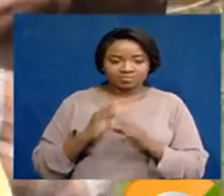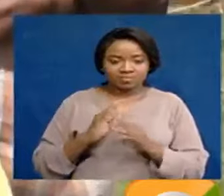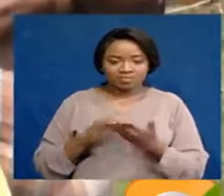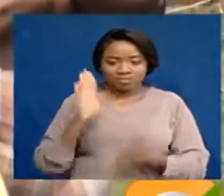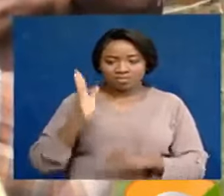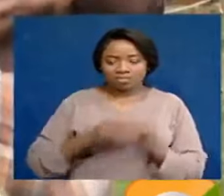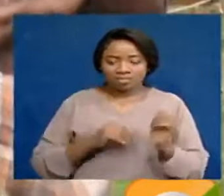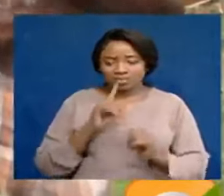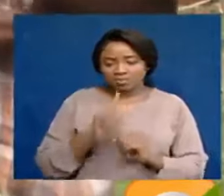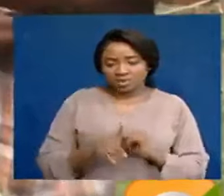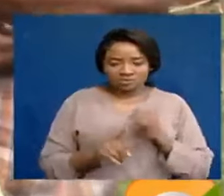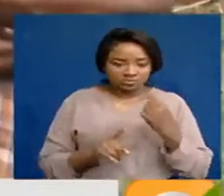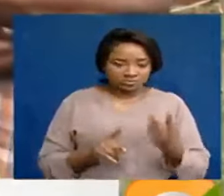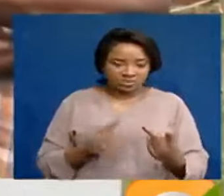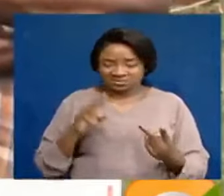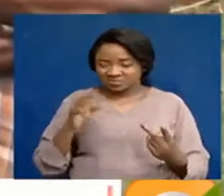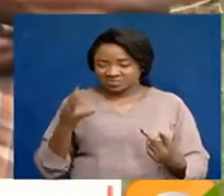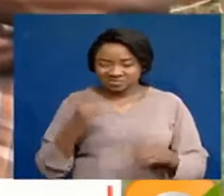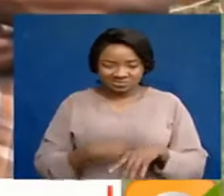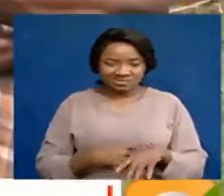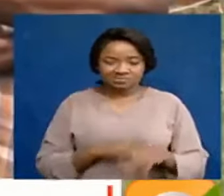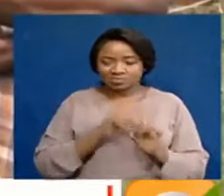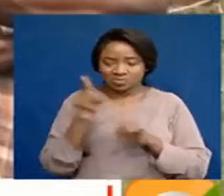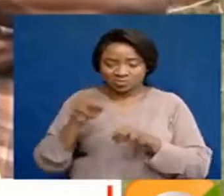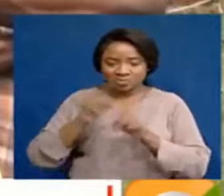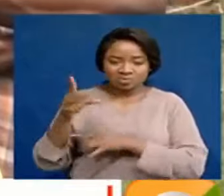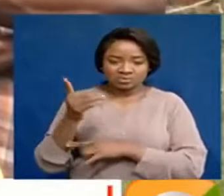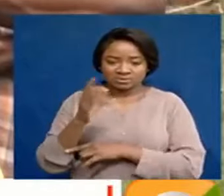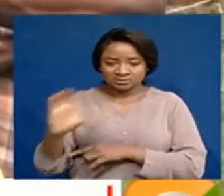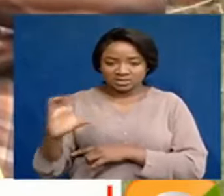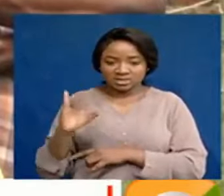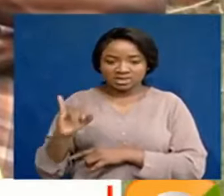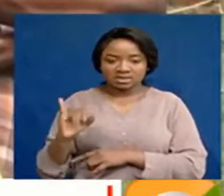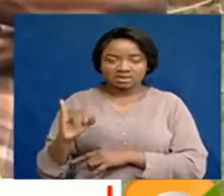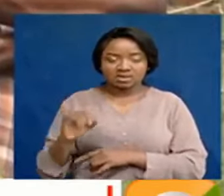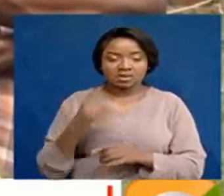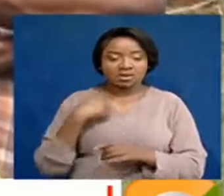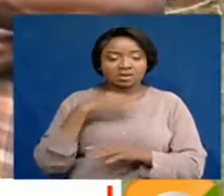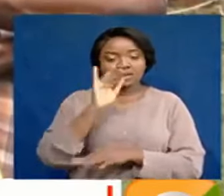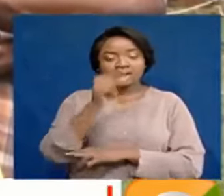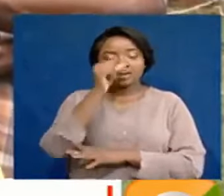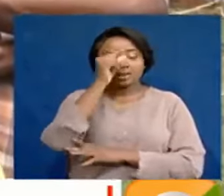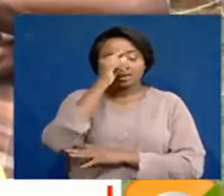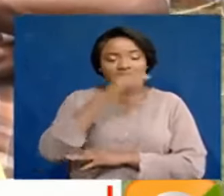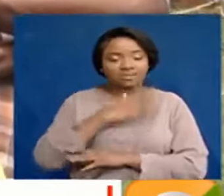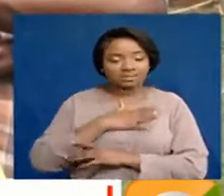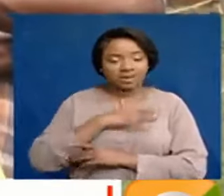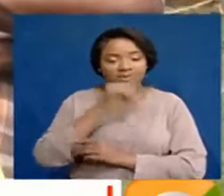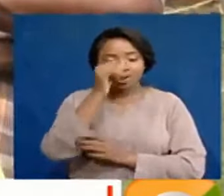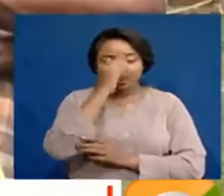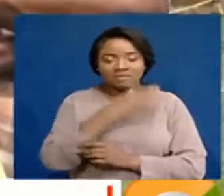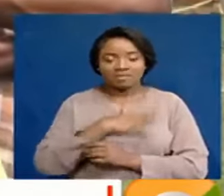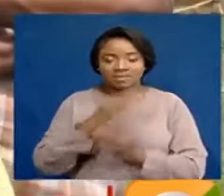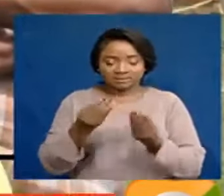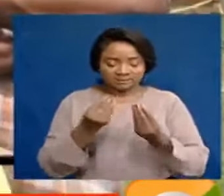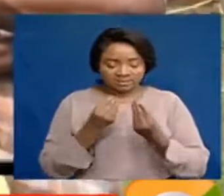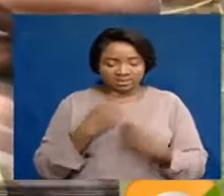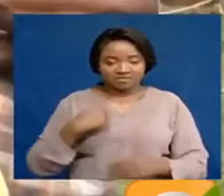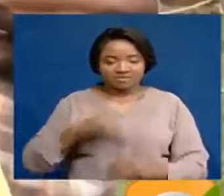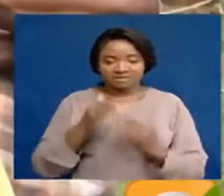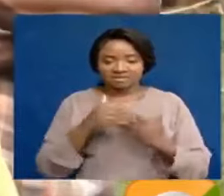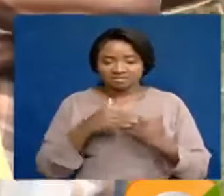Sa sisi tunaomba tupewe ulinzi ya kutosha kutoka kwa serikali yetu, sababu serikali yetu iko na